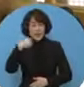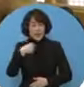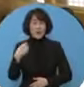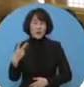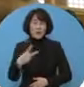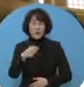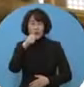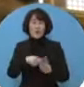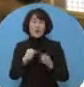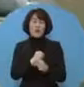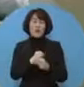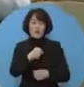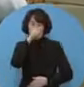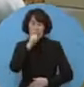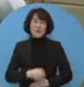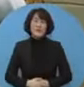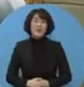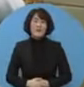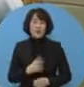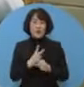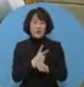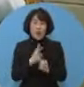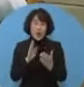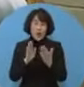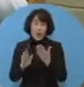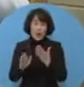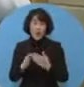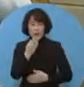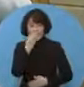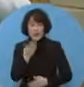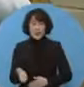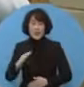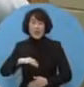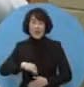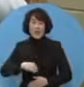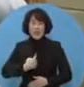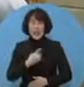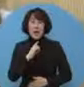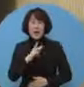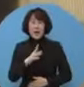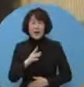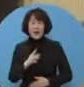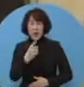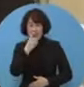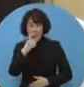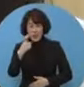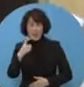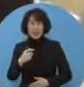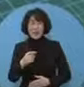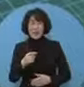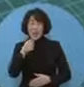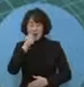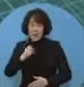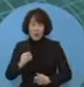쓸모있는 물건도 만들어서 좋은 것 같아요. 두 시간의 작업 끝에 소박하지만 자신만의 멋이 담긴 작품이